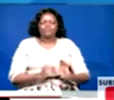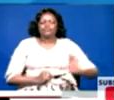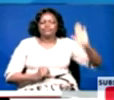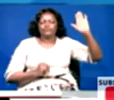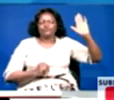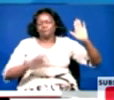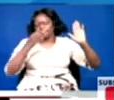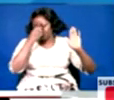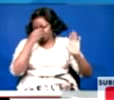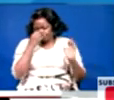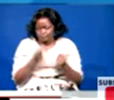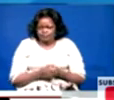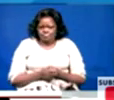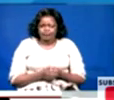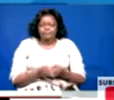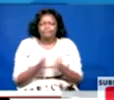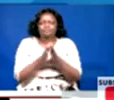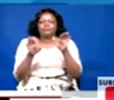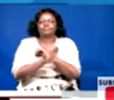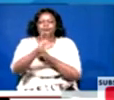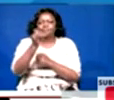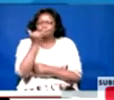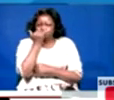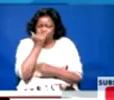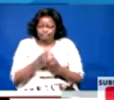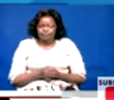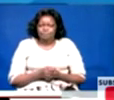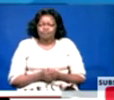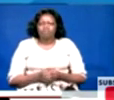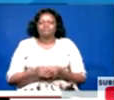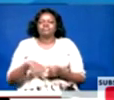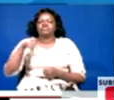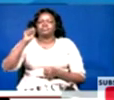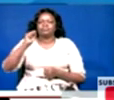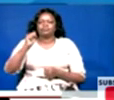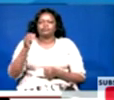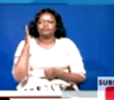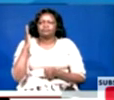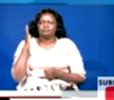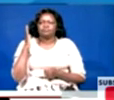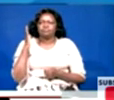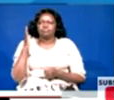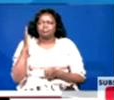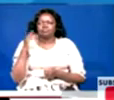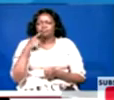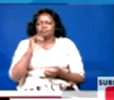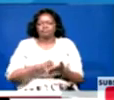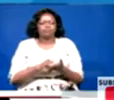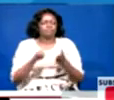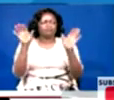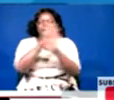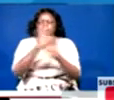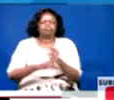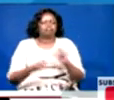mteule Dkt William Ruto na naibu wake Rigathi Gachagua. Katibu katika wizara ya usalama wa kitaifa Karanja Kibicho amesema kila kitu kiko